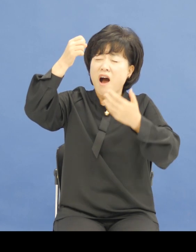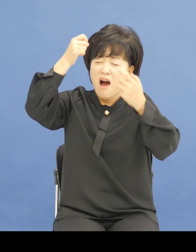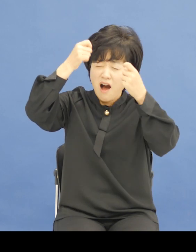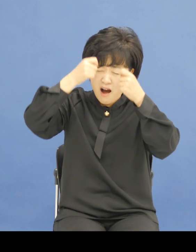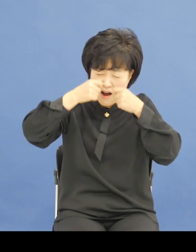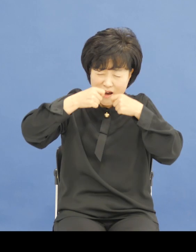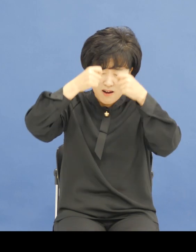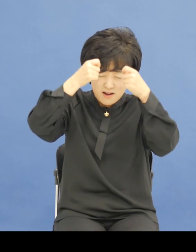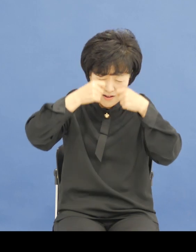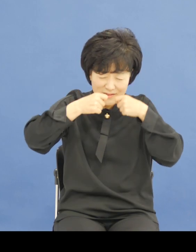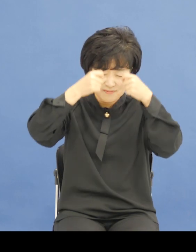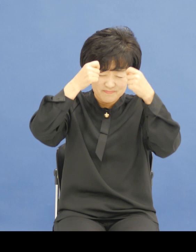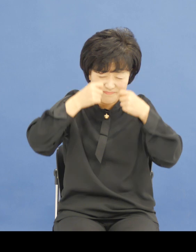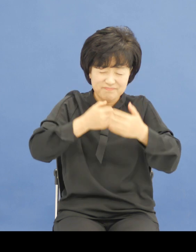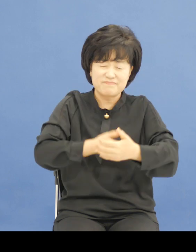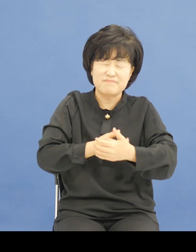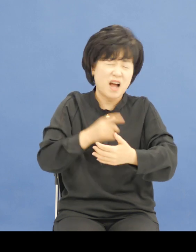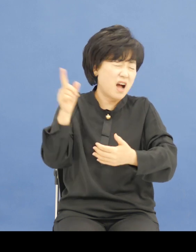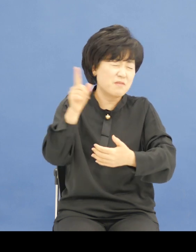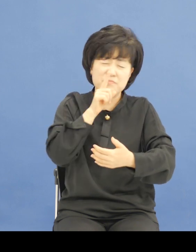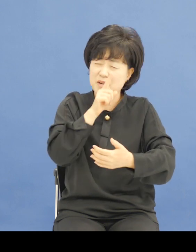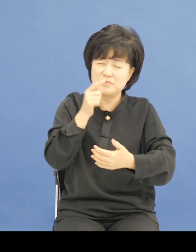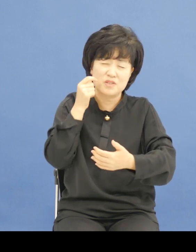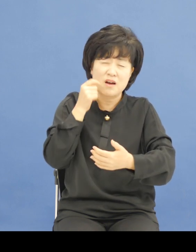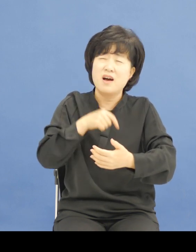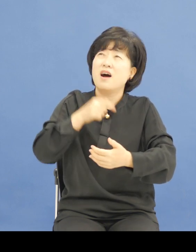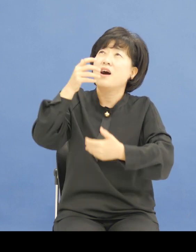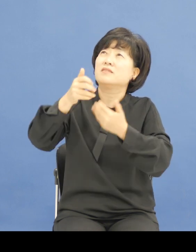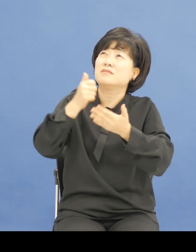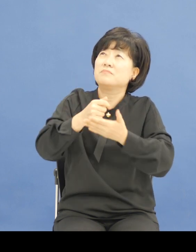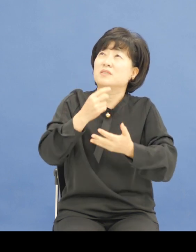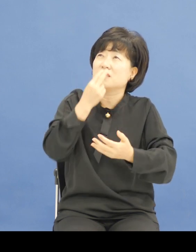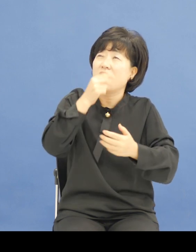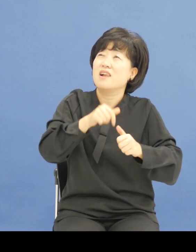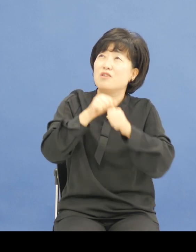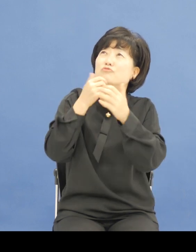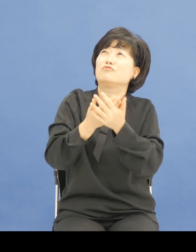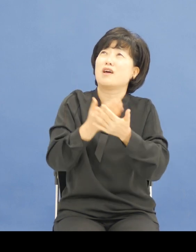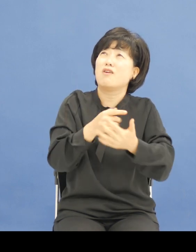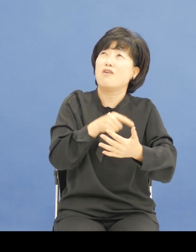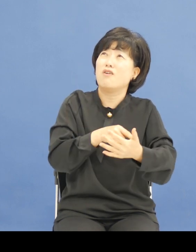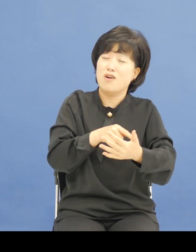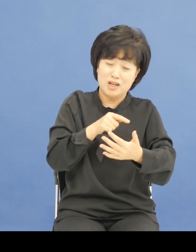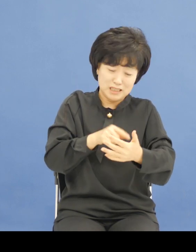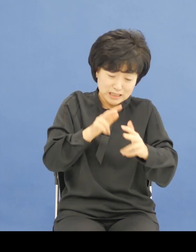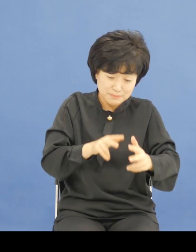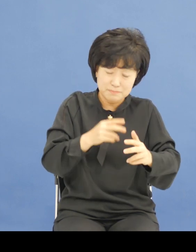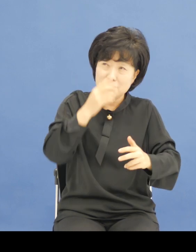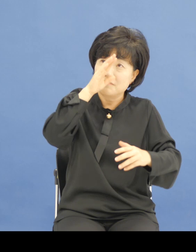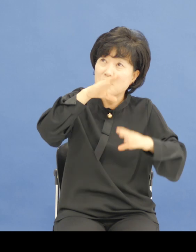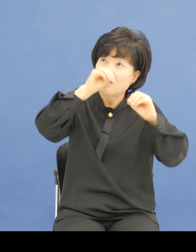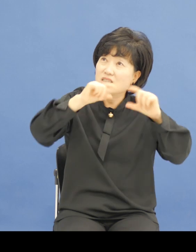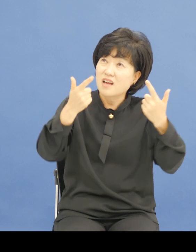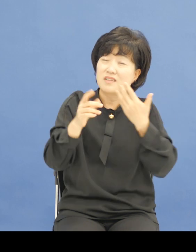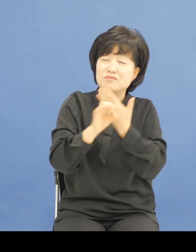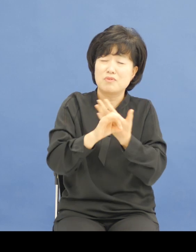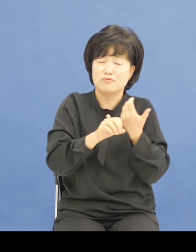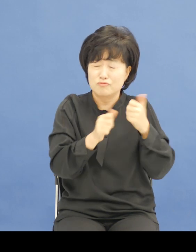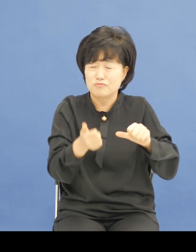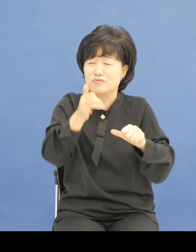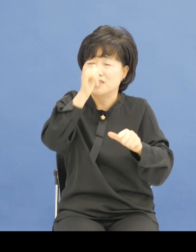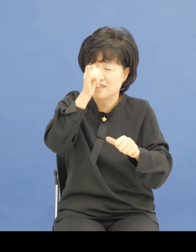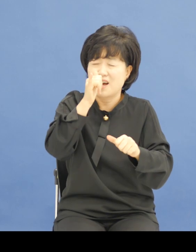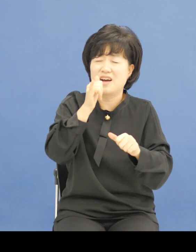아무 말도 못하고 얘 좀 살려달라고 막 울고 얘 지금 안 하면은 죽을 수도 있다는 말에 생전